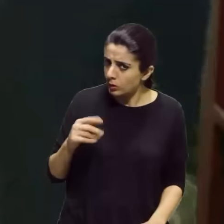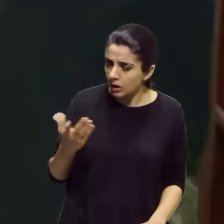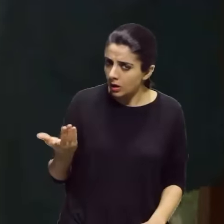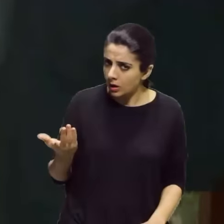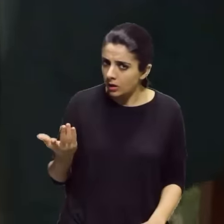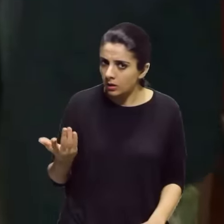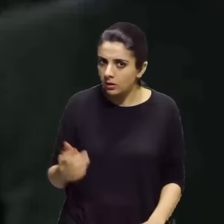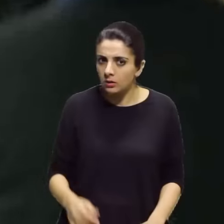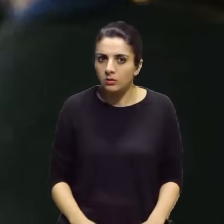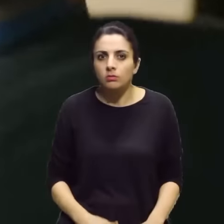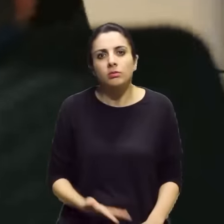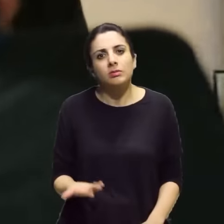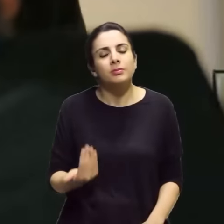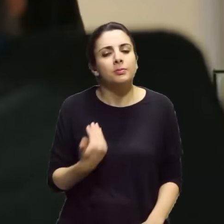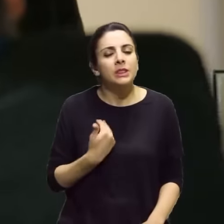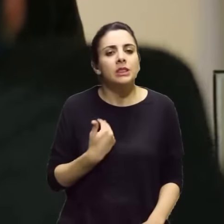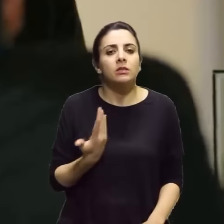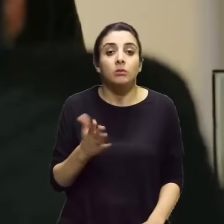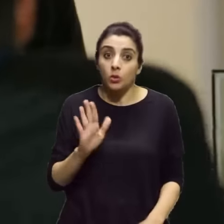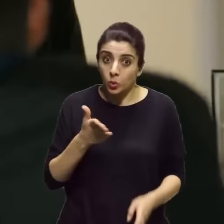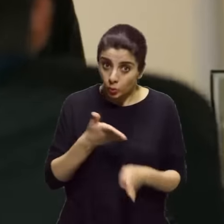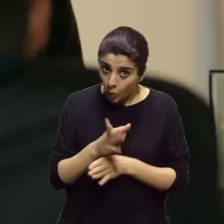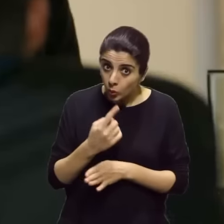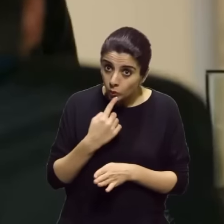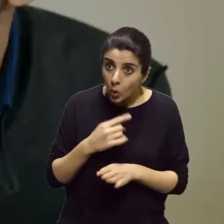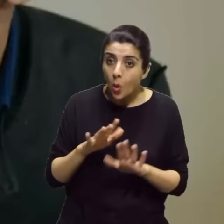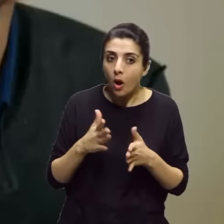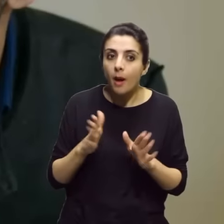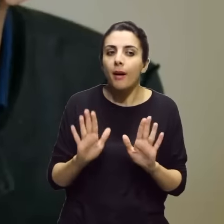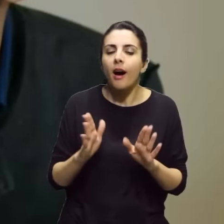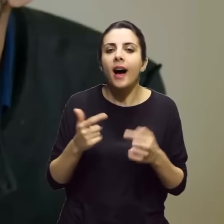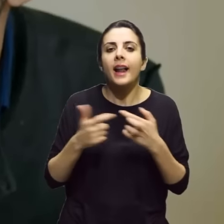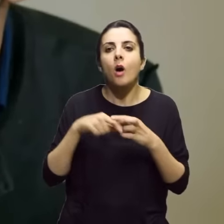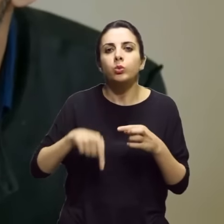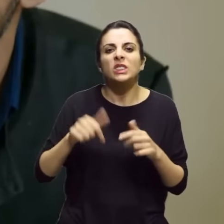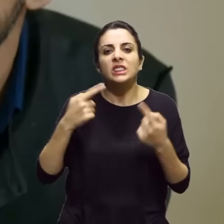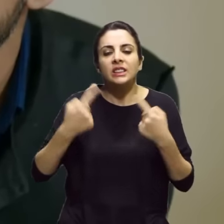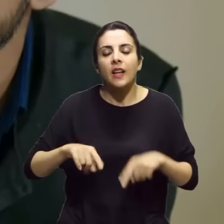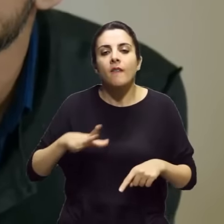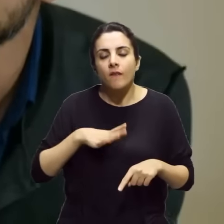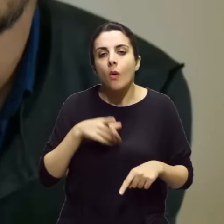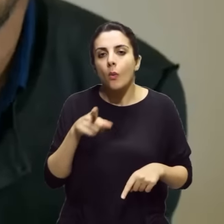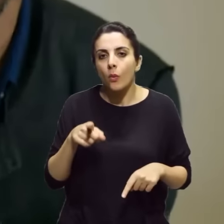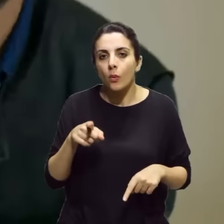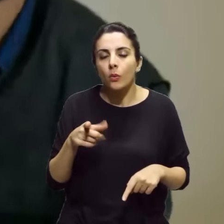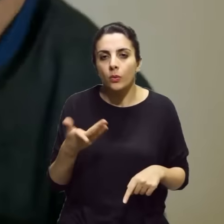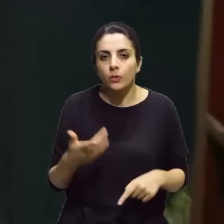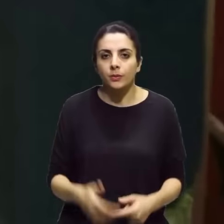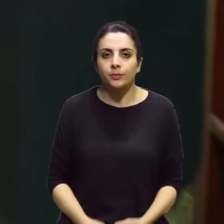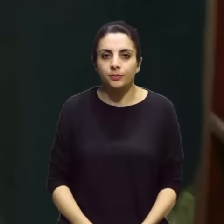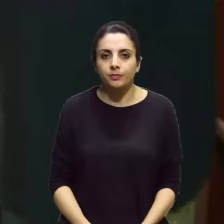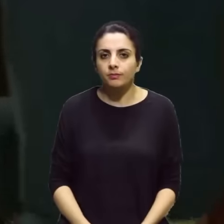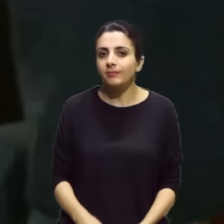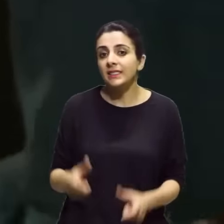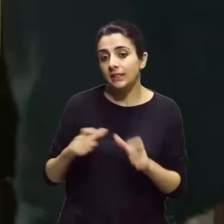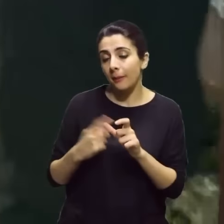çarptı. Biz o zaman... Ama bak doğru söylüyor olabilirsin. Çünkü Reyhan'ın bugün sınavları var, sınavları.